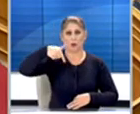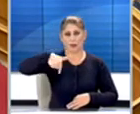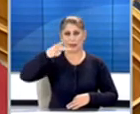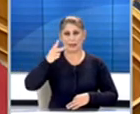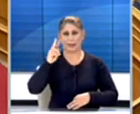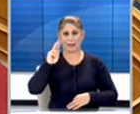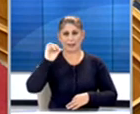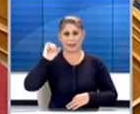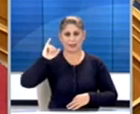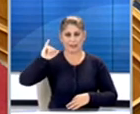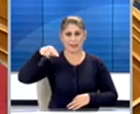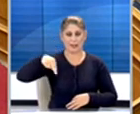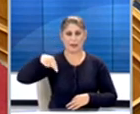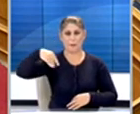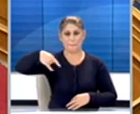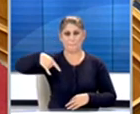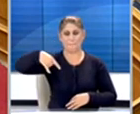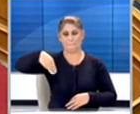ακόμα πιο ανατριχιαστικό.